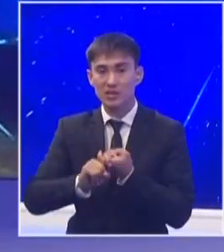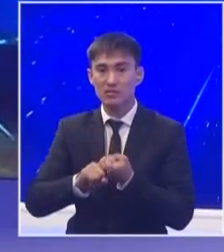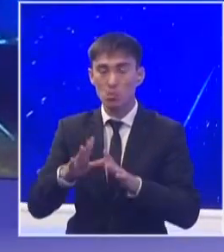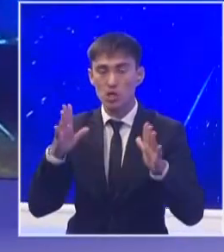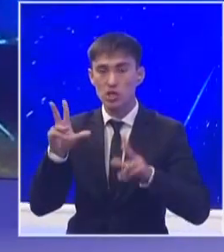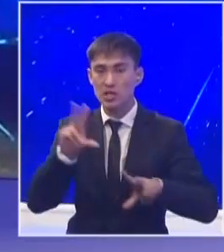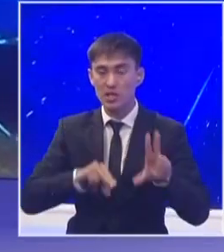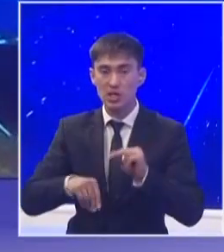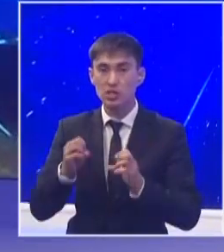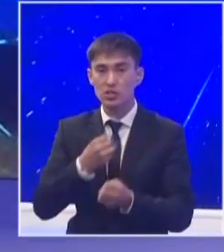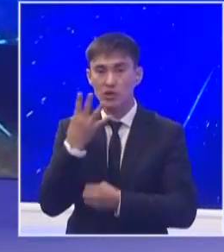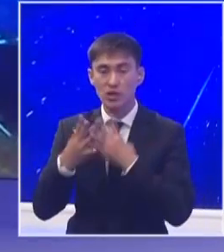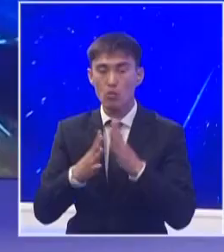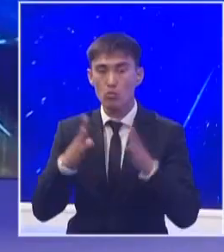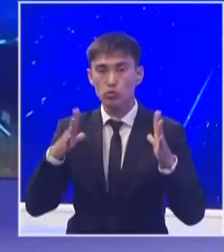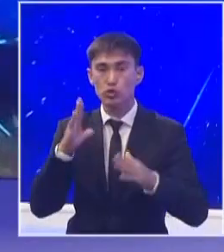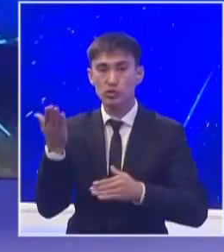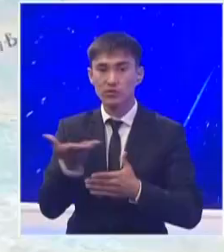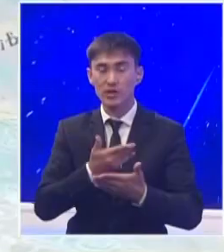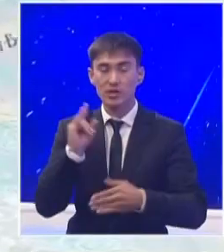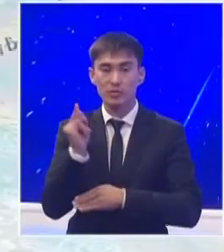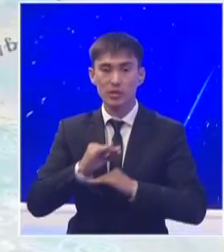на светлое будущее своих малышей.